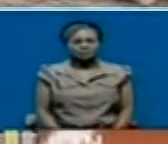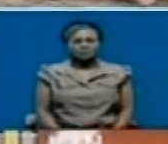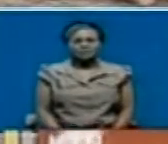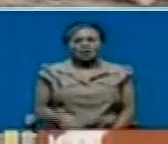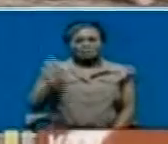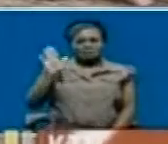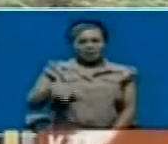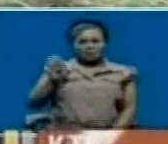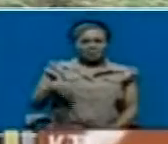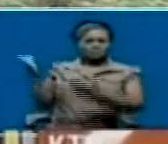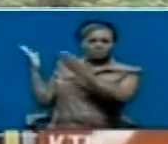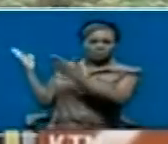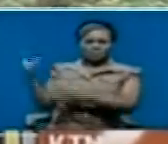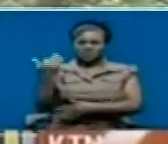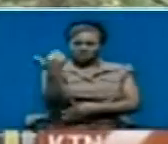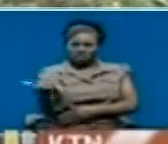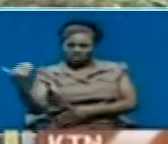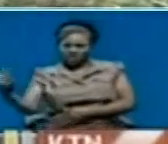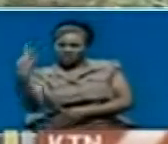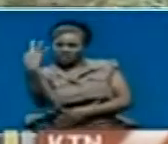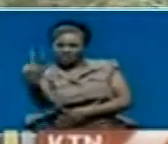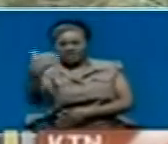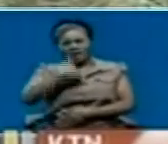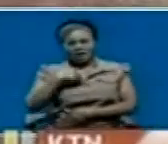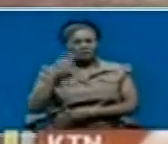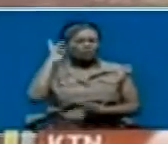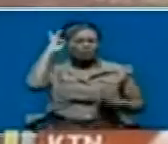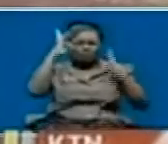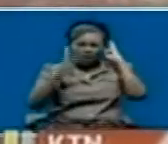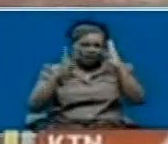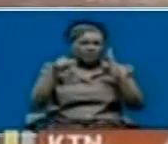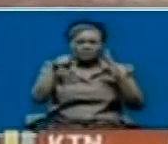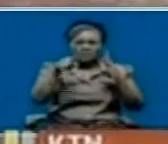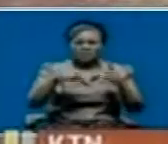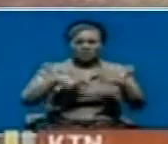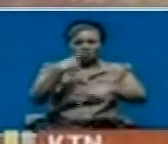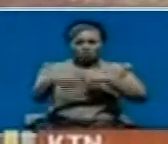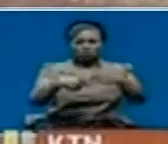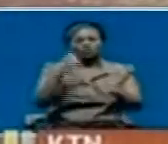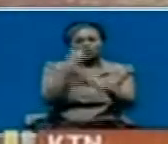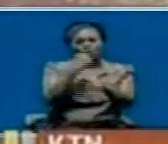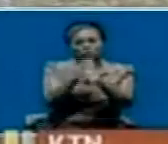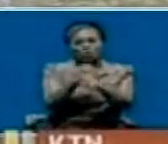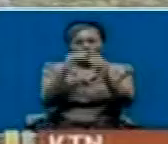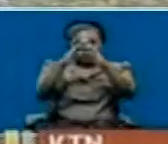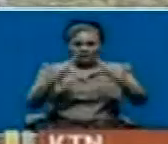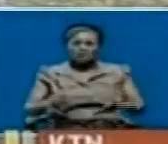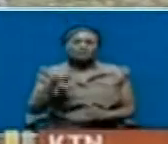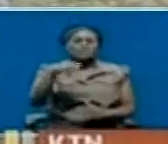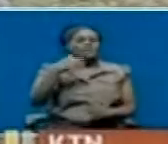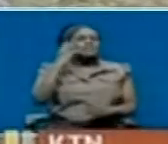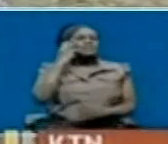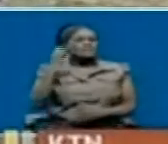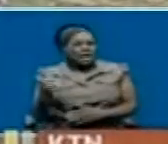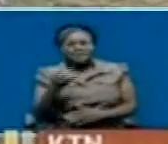Joan Korir, mama watoto watatu, ni mwingi wa mawazo. Japo anajipurukusha na shughuli za nyumbani, ana majonzi tele